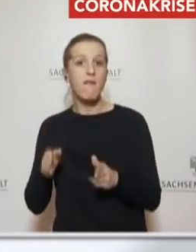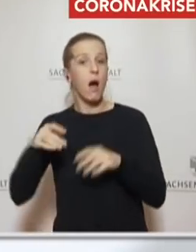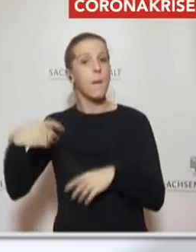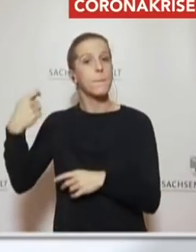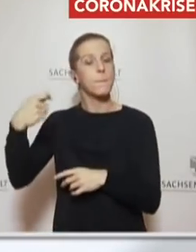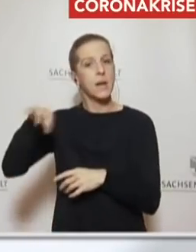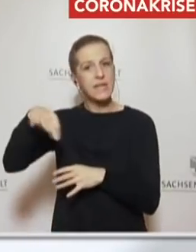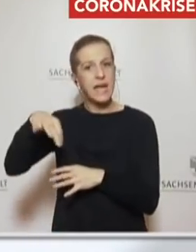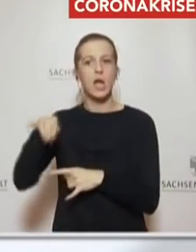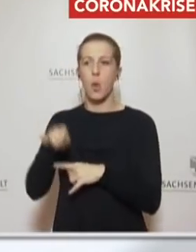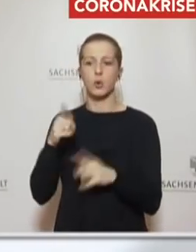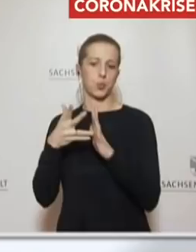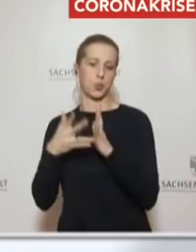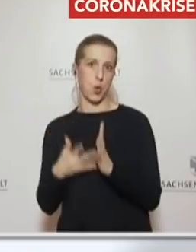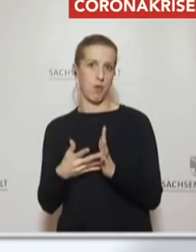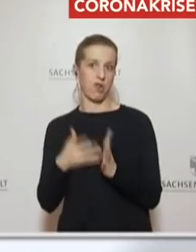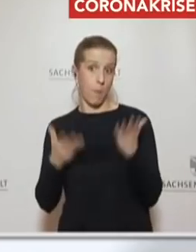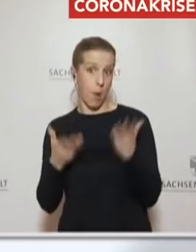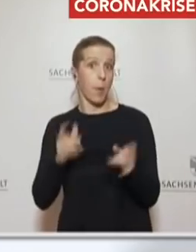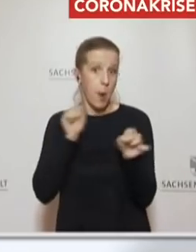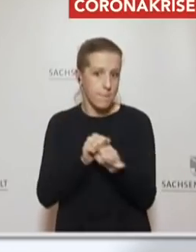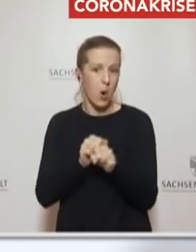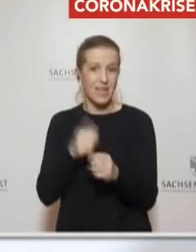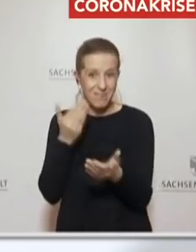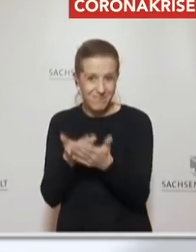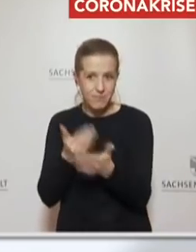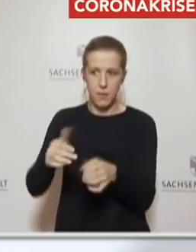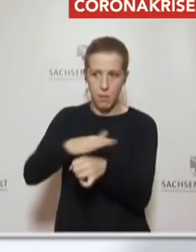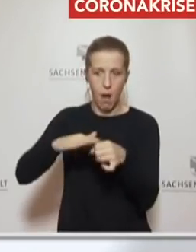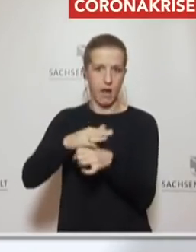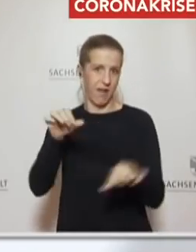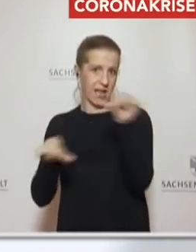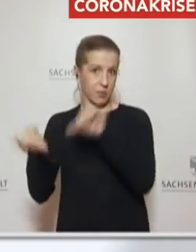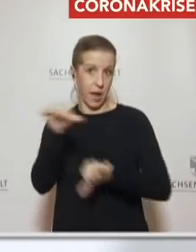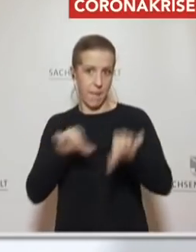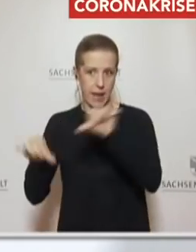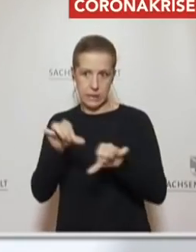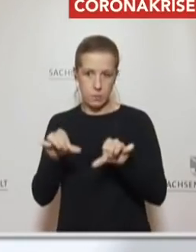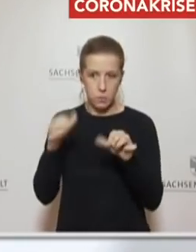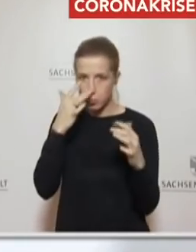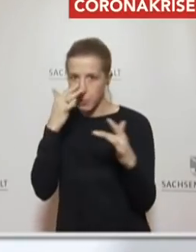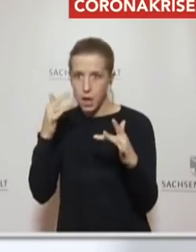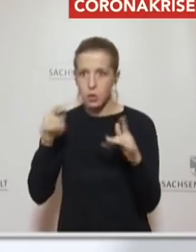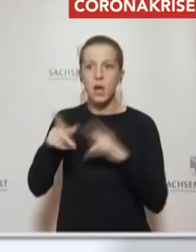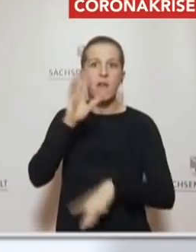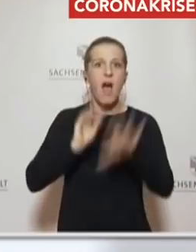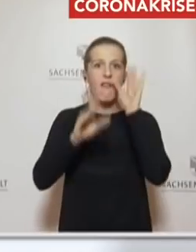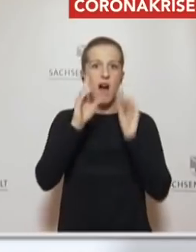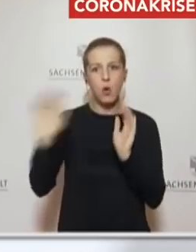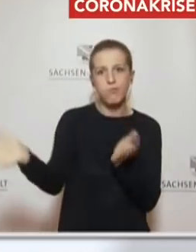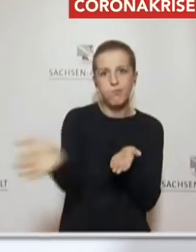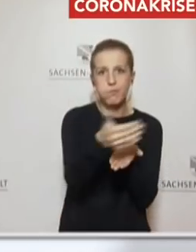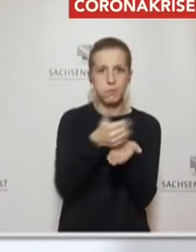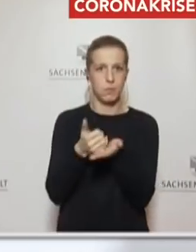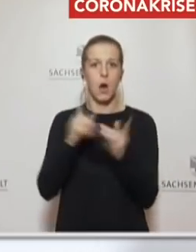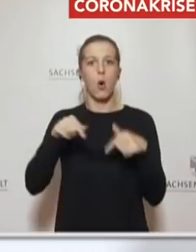hineinreicht, um dann mit dieser Möglichkeit, dann Erfahrungen zu sammeln, die dann ausgerollt werden können in